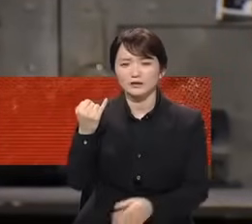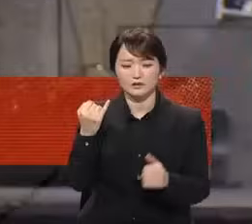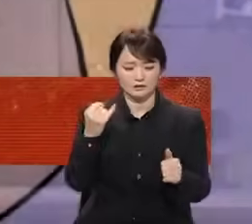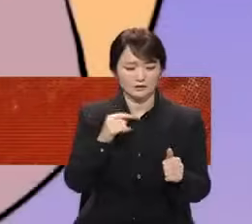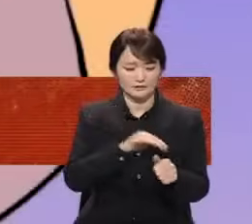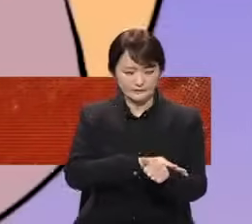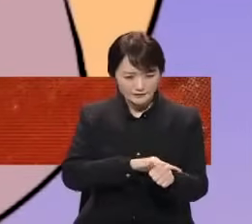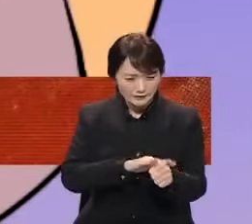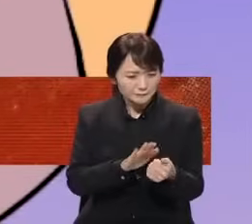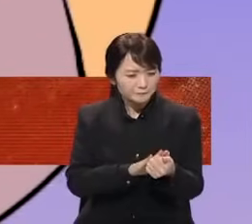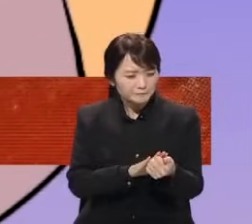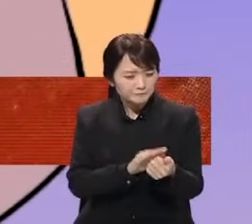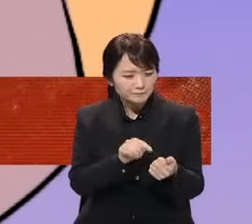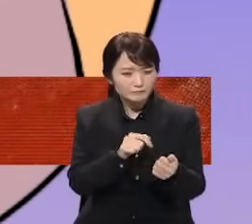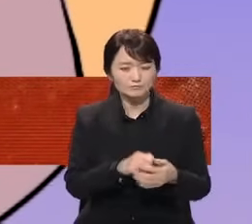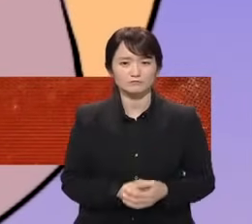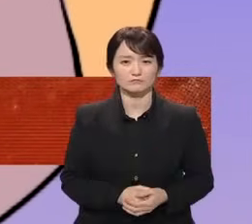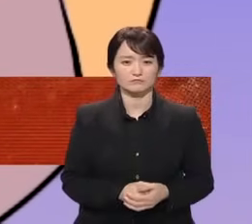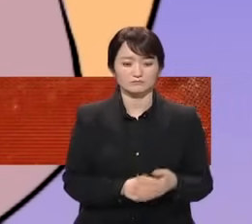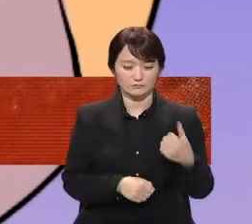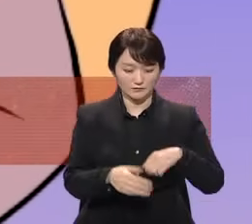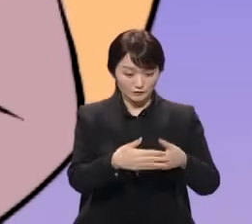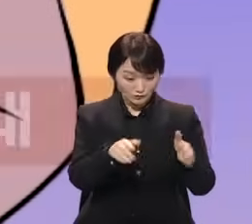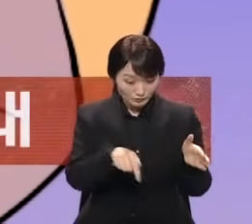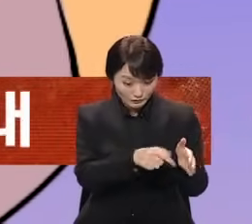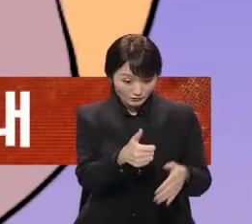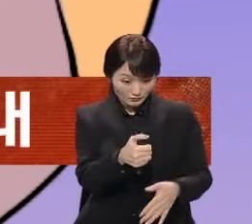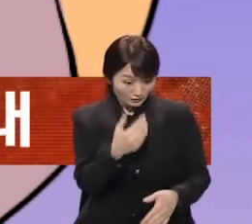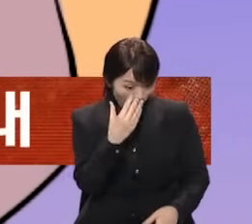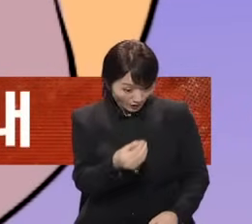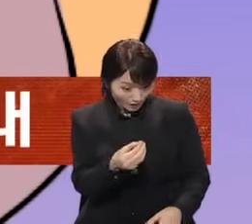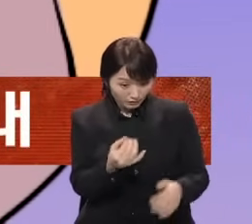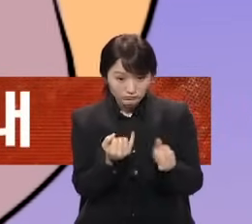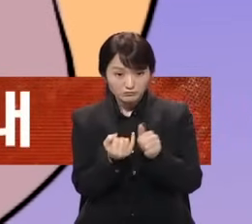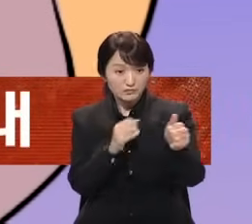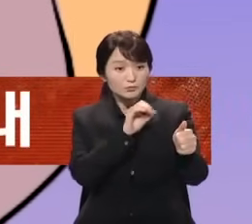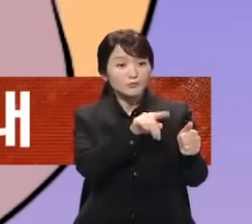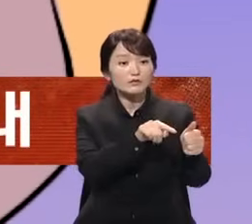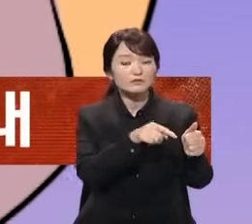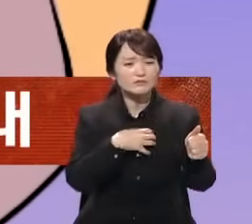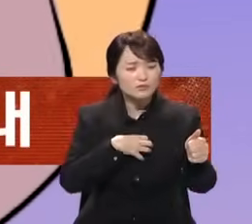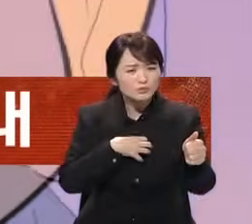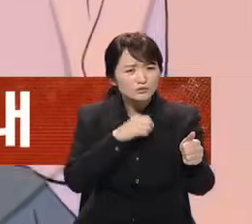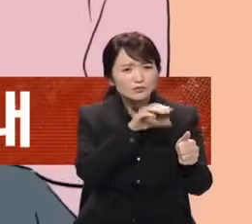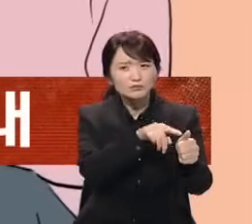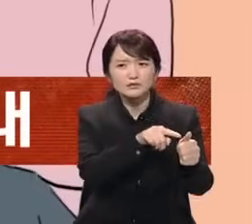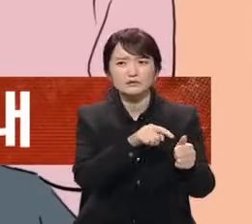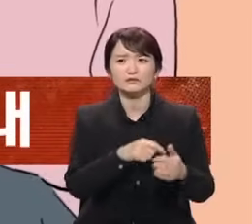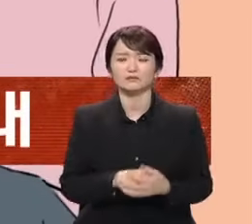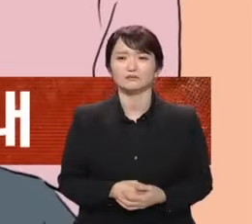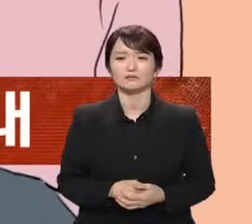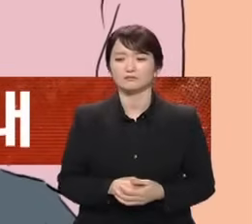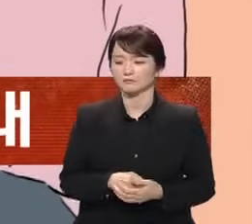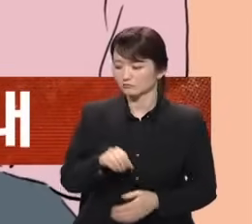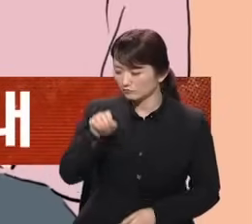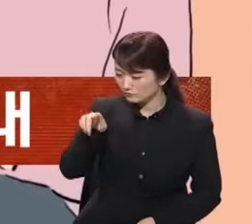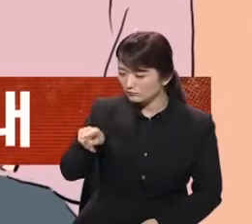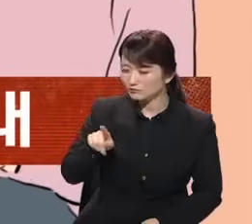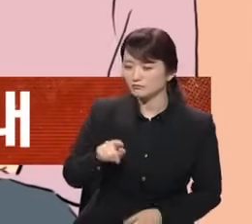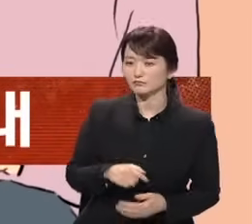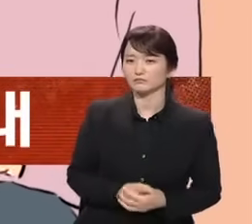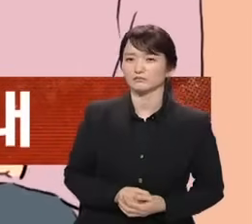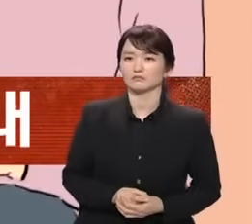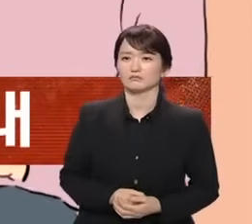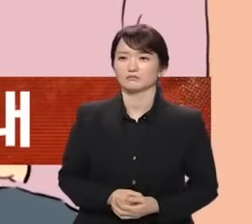방에서. 그래서 이거를 남편한테 얘기를 했답니다. 걱정이 예. 되니까. 그렇죠. 걱정이 되니까. 근데 남편의 반응이 이랬다는